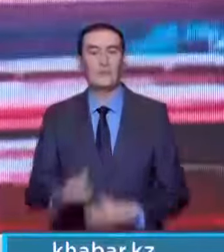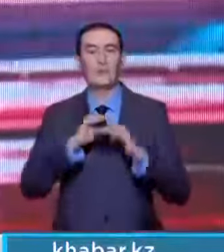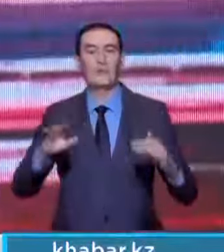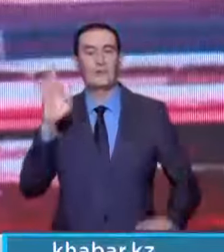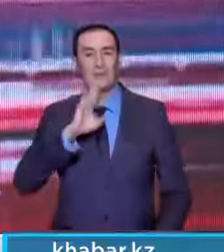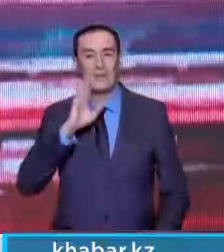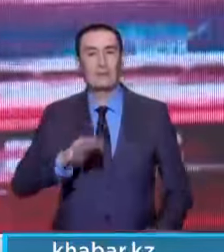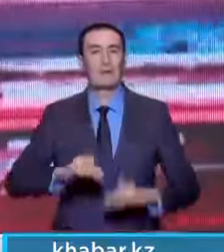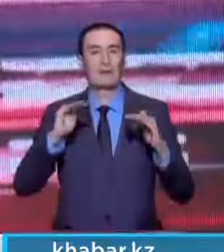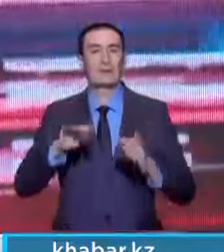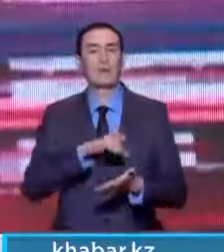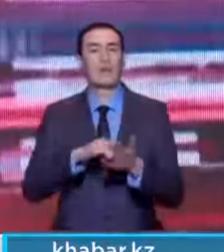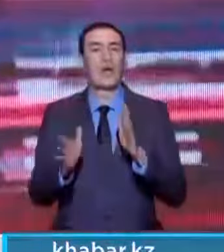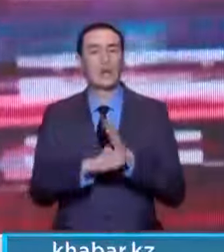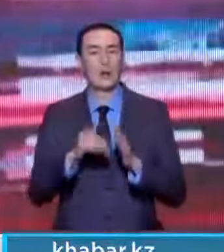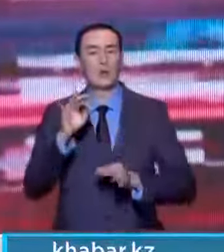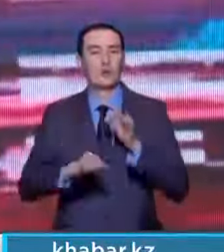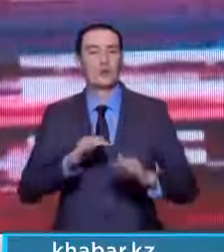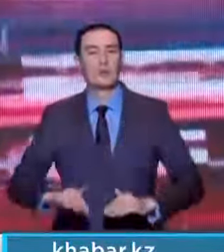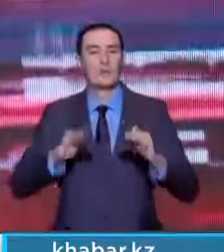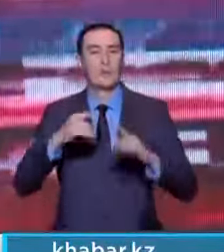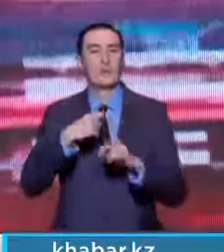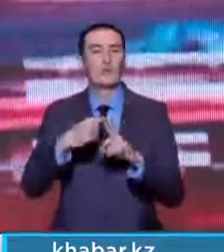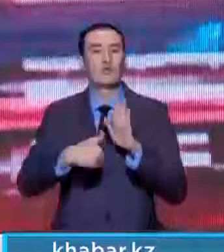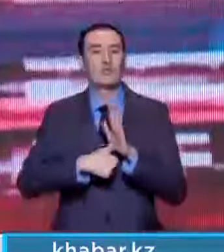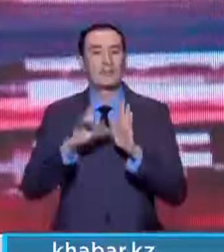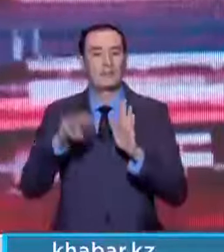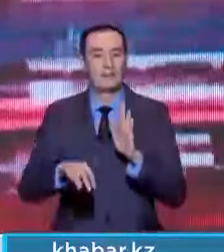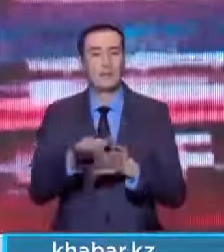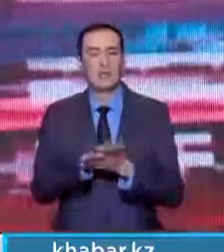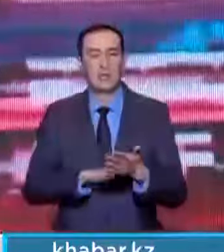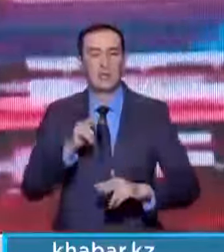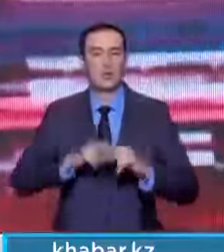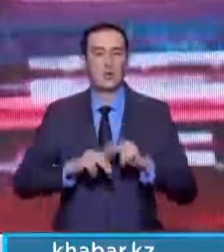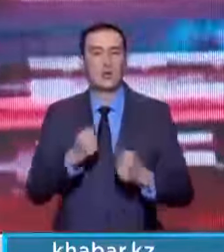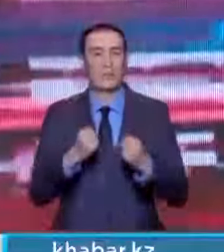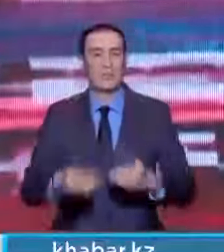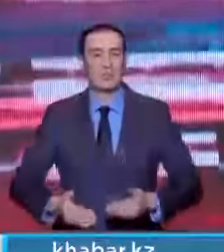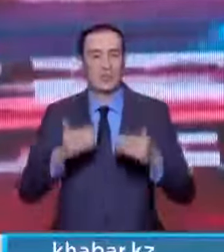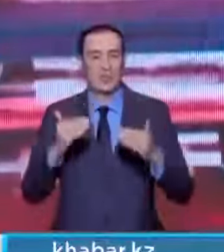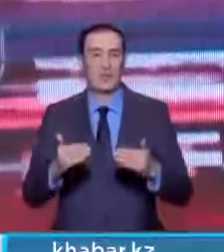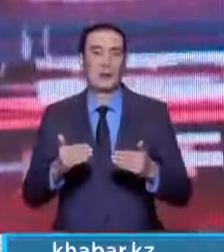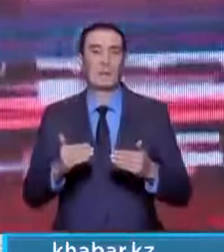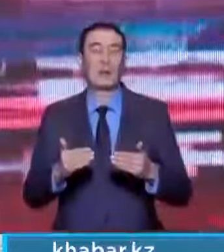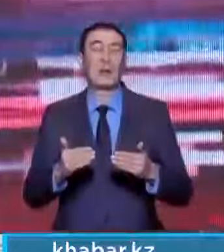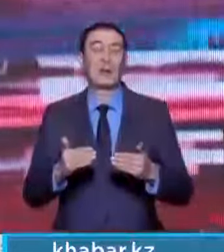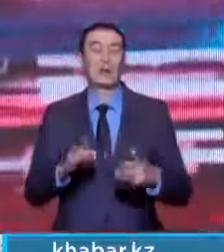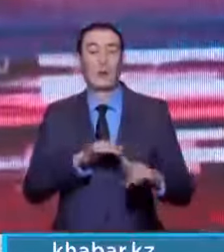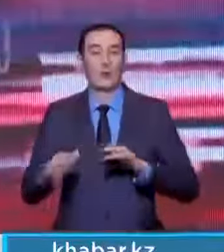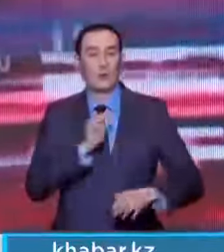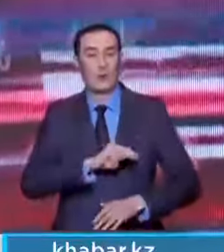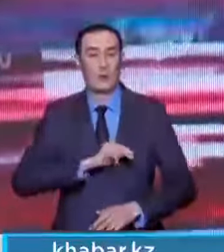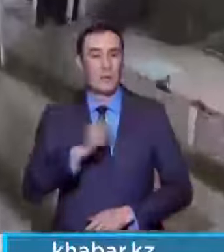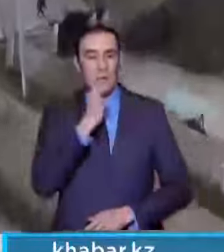Уровень воды повышается в Атырау. За сутки она поднялась на 6 сантиметров. В городе продолжают строить укрепления и защитные дамбы. С ходом